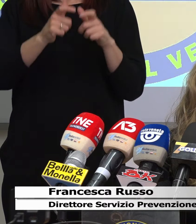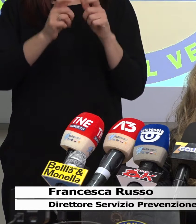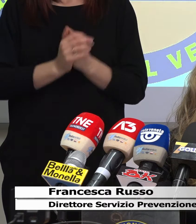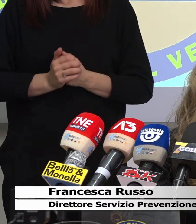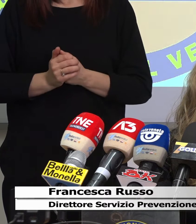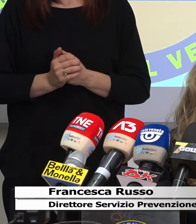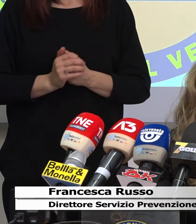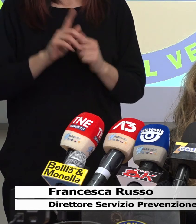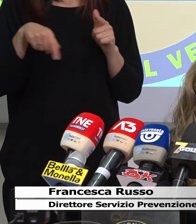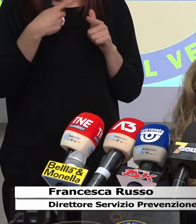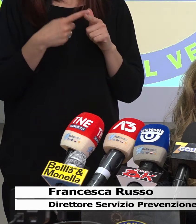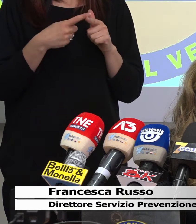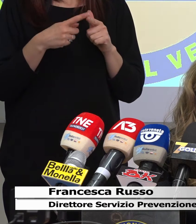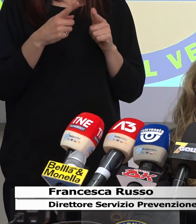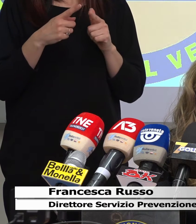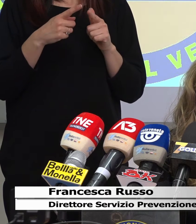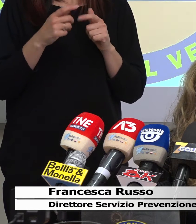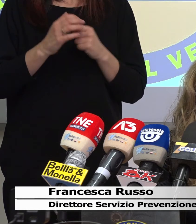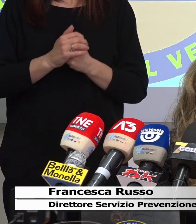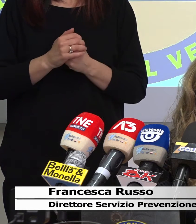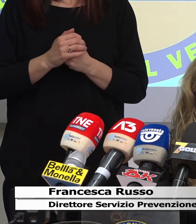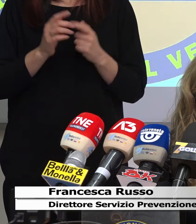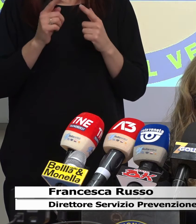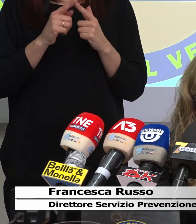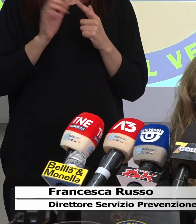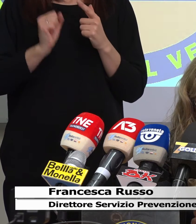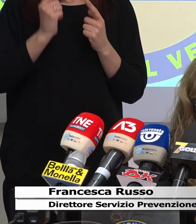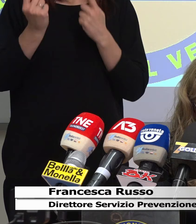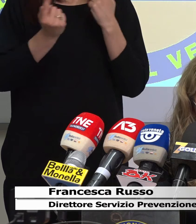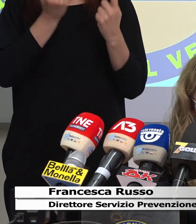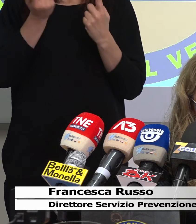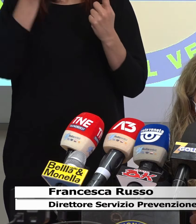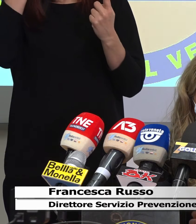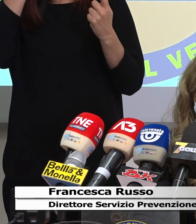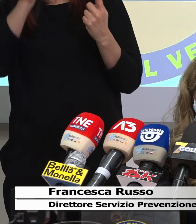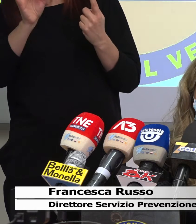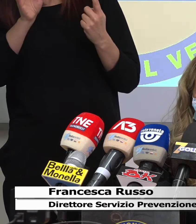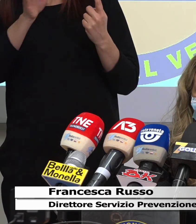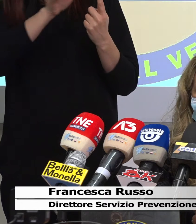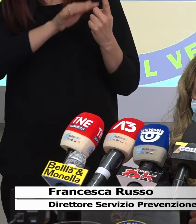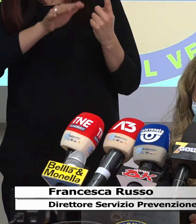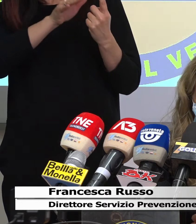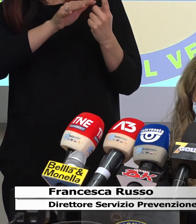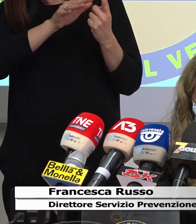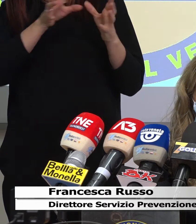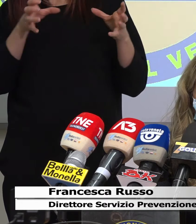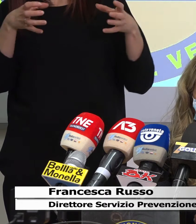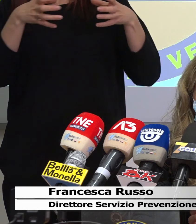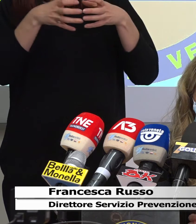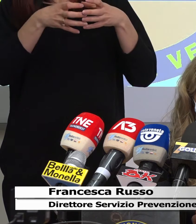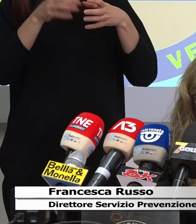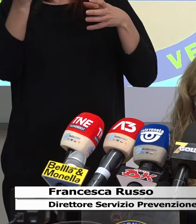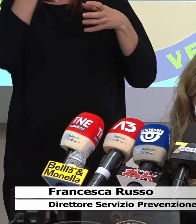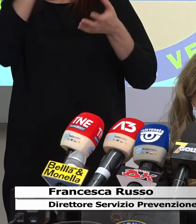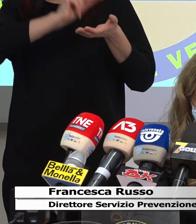il fatto che ci siano delle situazioni particolari di focolai in una comunità, per esempio